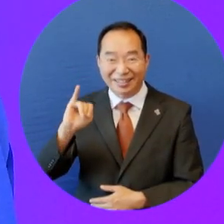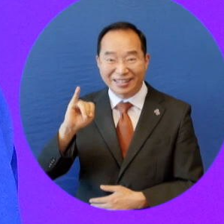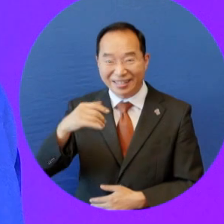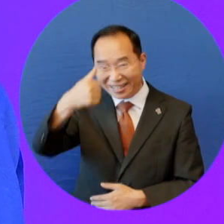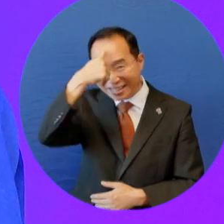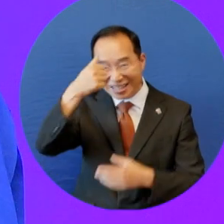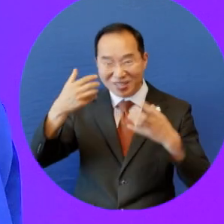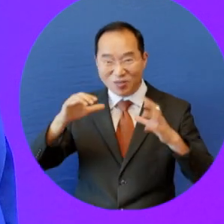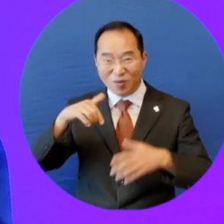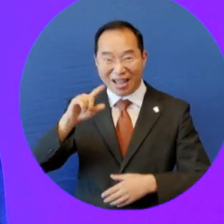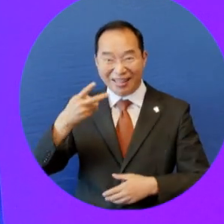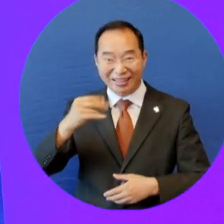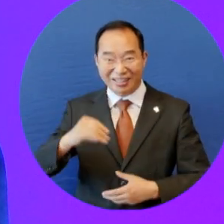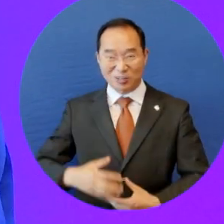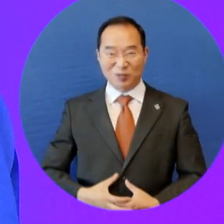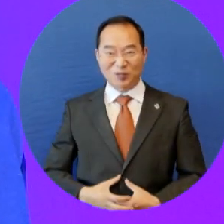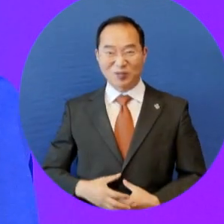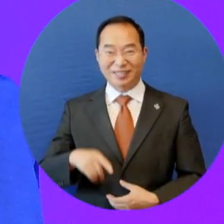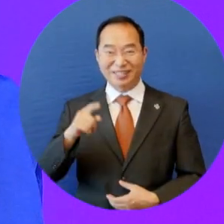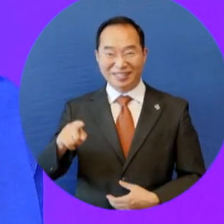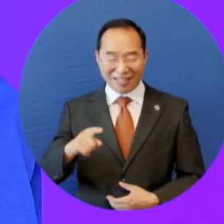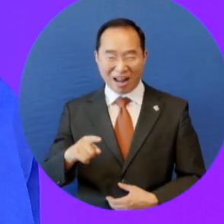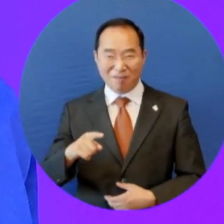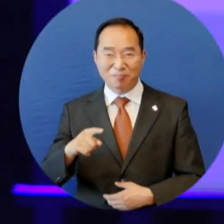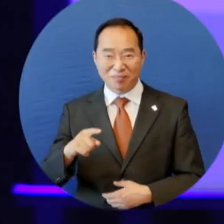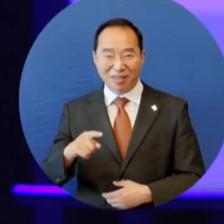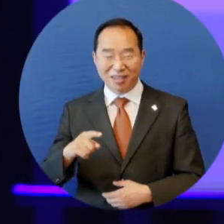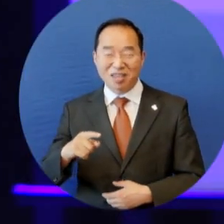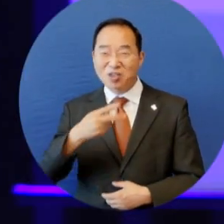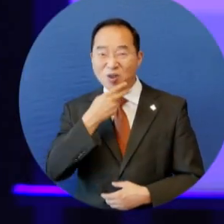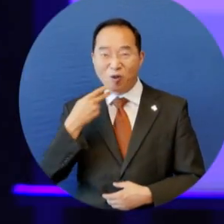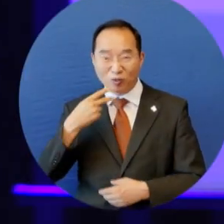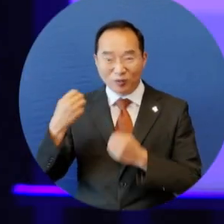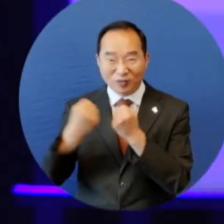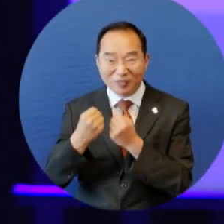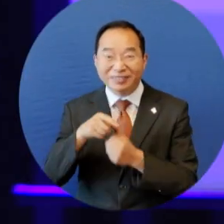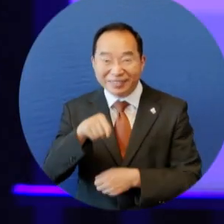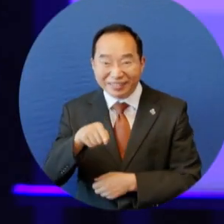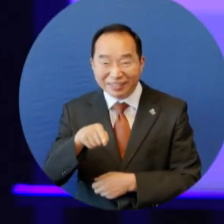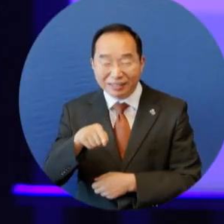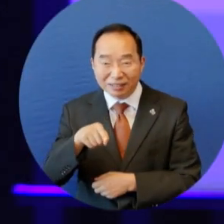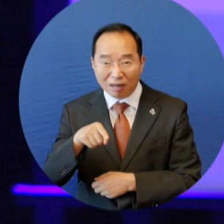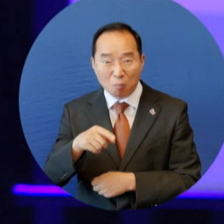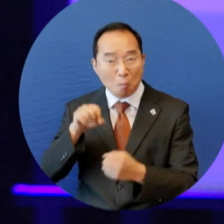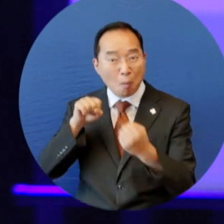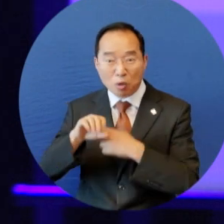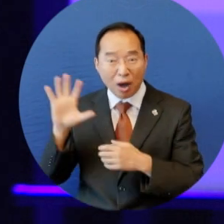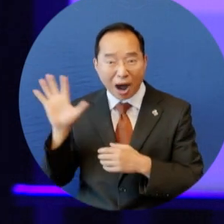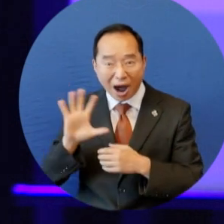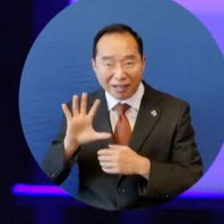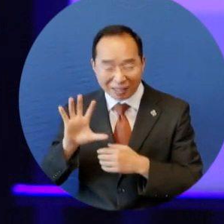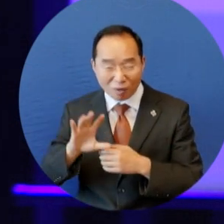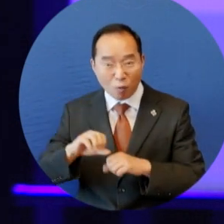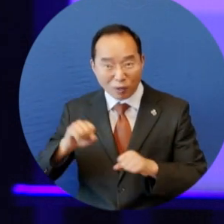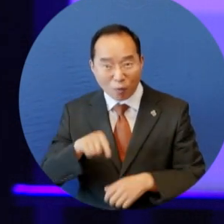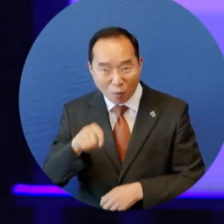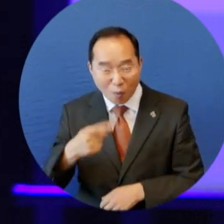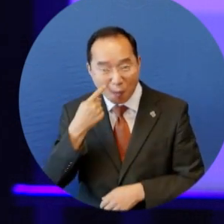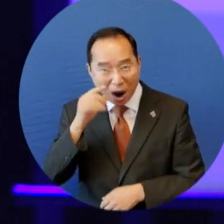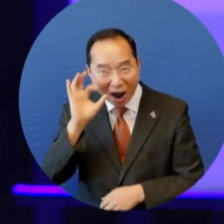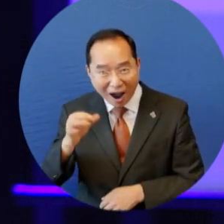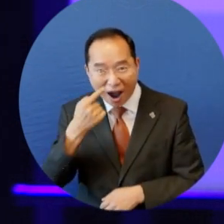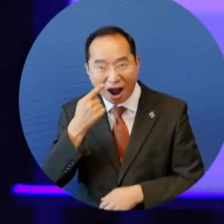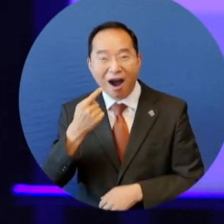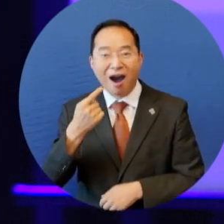매우 인상 깊은 영향을 받게 되었습니다. 그래서 그때쯤에 제가 조금